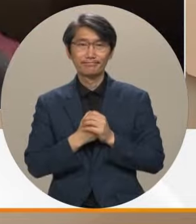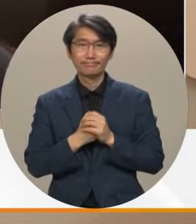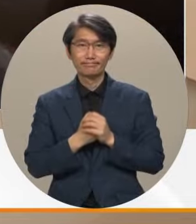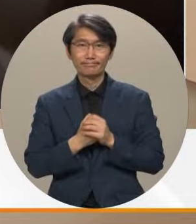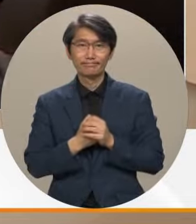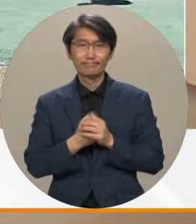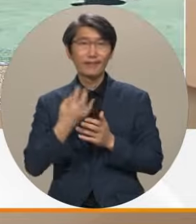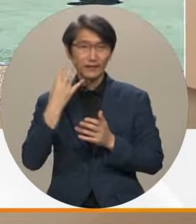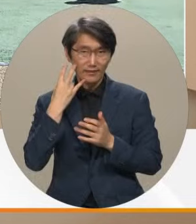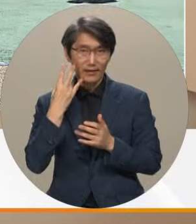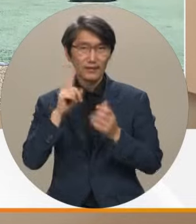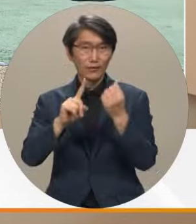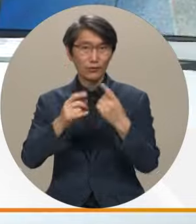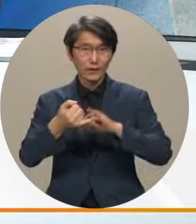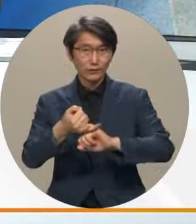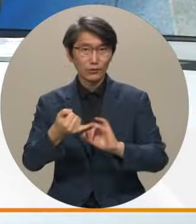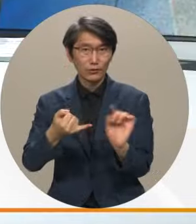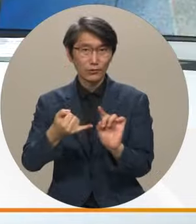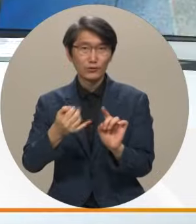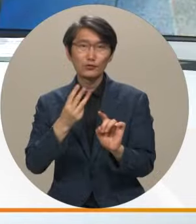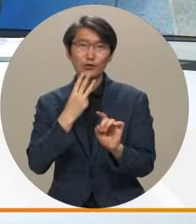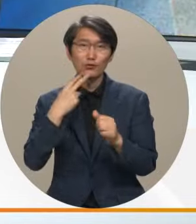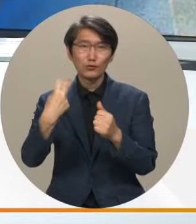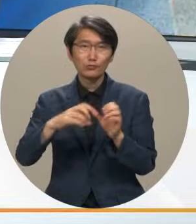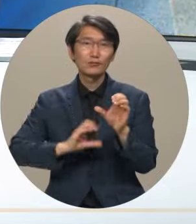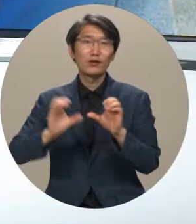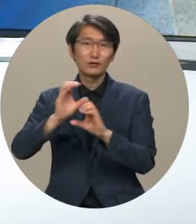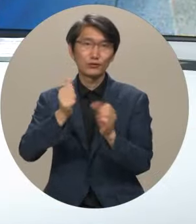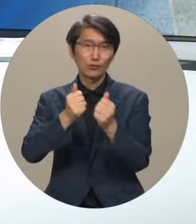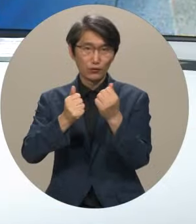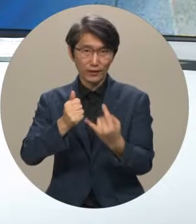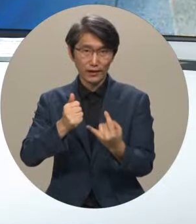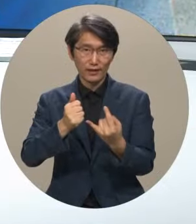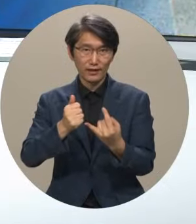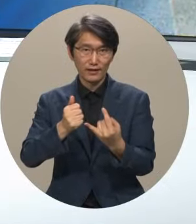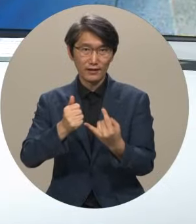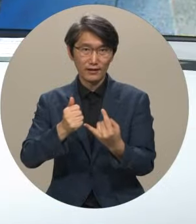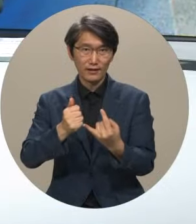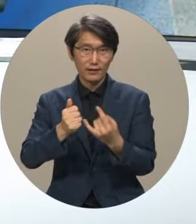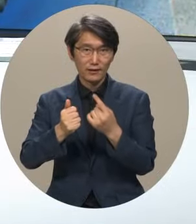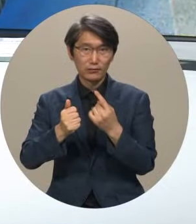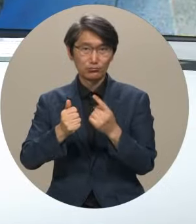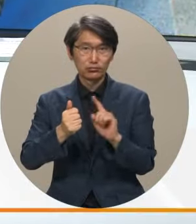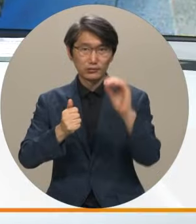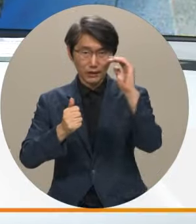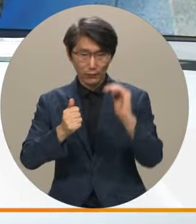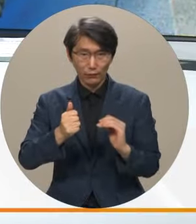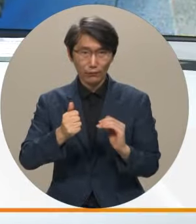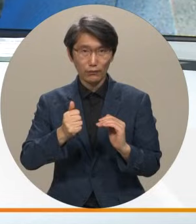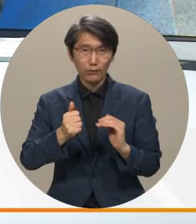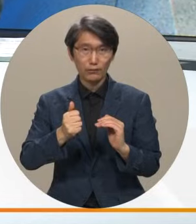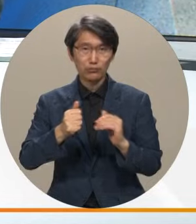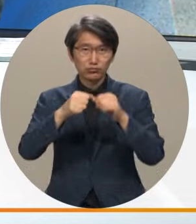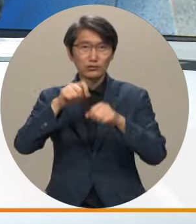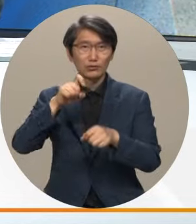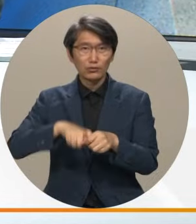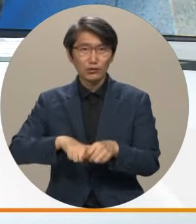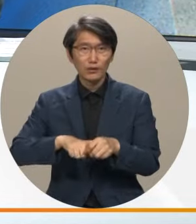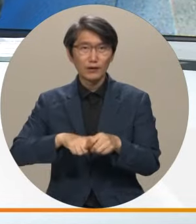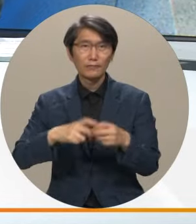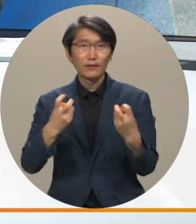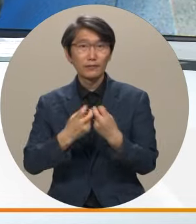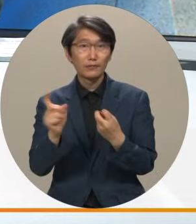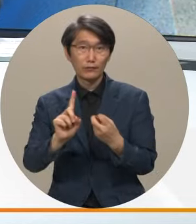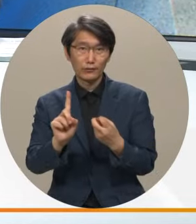네, 1호 공약으로는 서울교육 플러스 위원회를 내세우셨습니다. 이게 어떤 개념인지 그리고 구체적으로